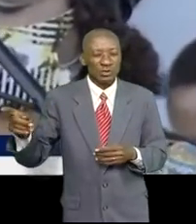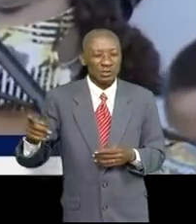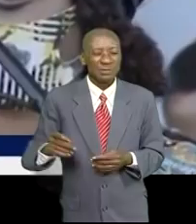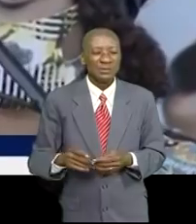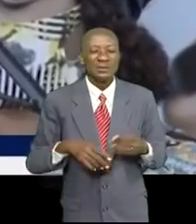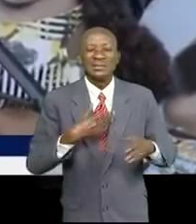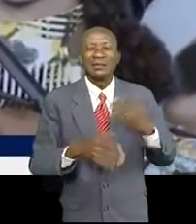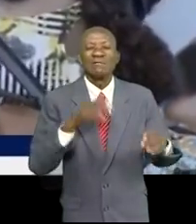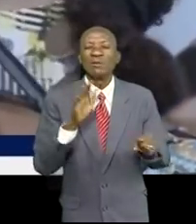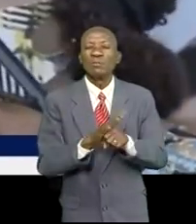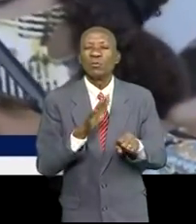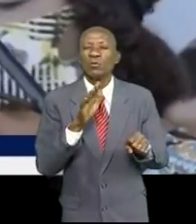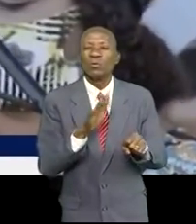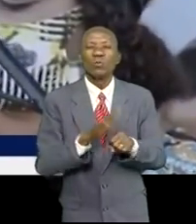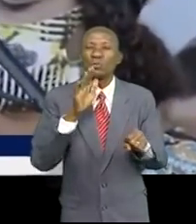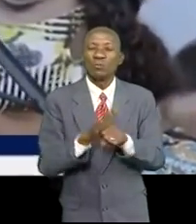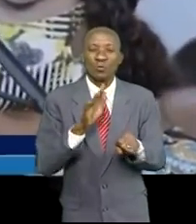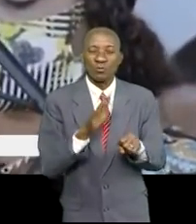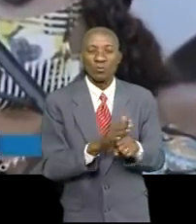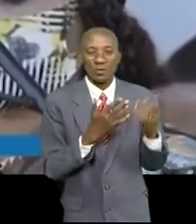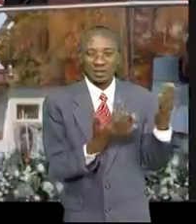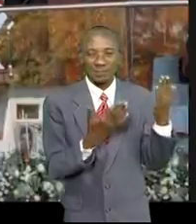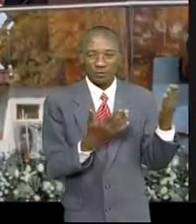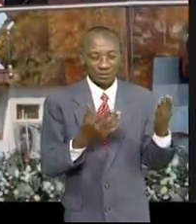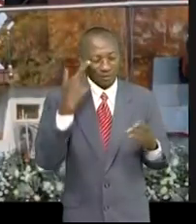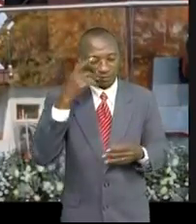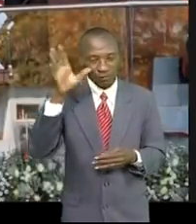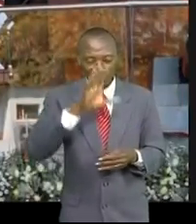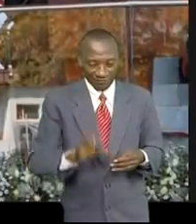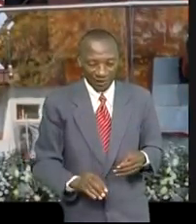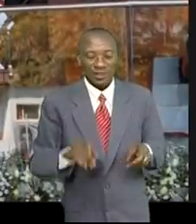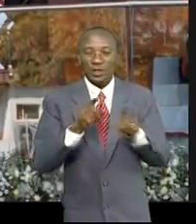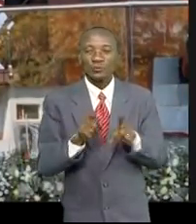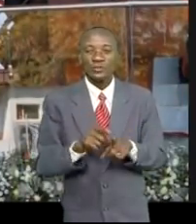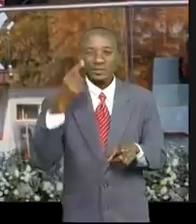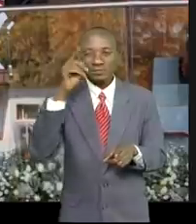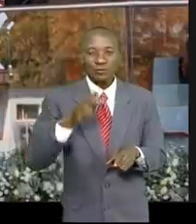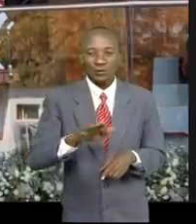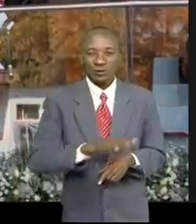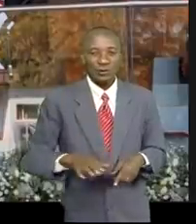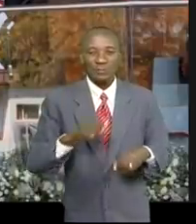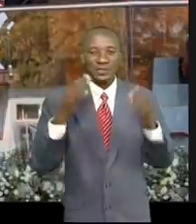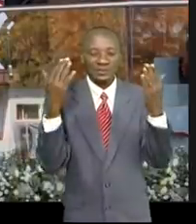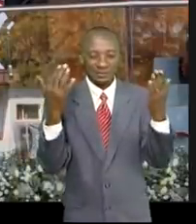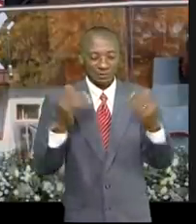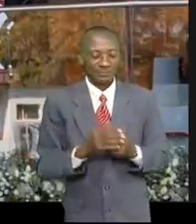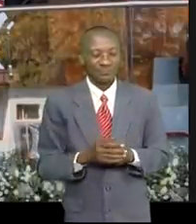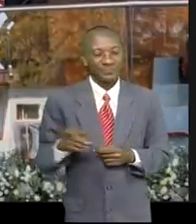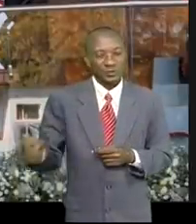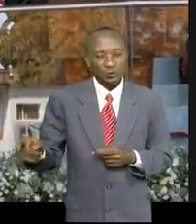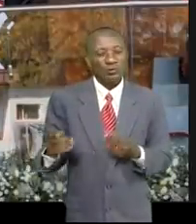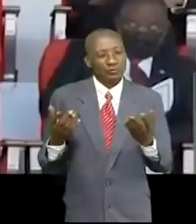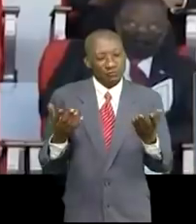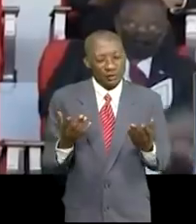d'un demi-siècle. Tant de qualités, le dévouement et les soucis du bien-être de